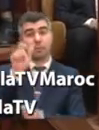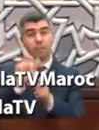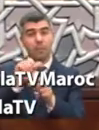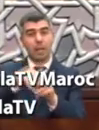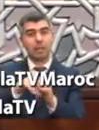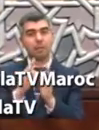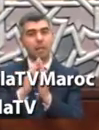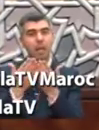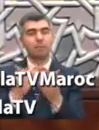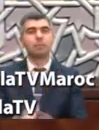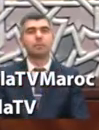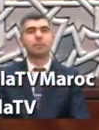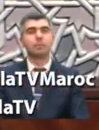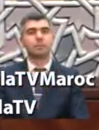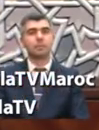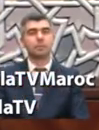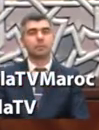للتقدم والشراكية.